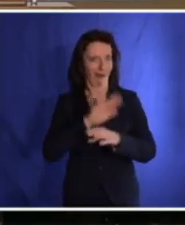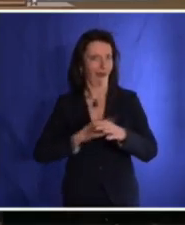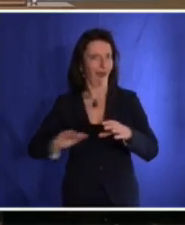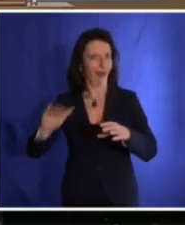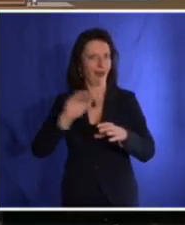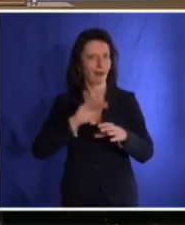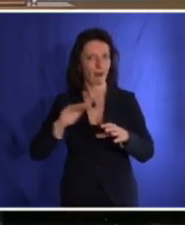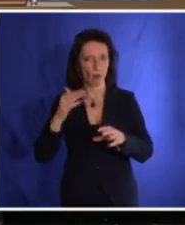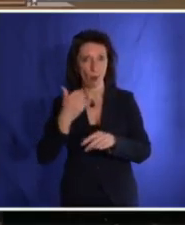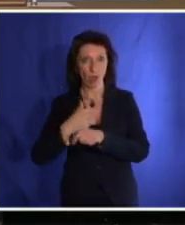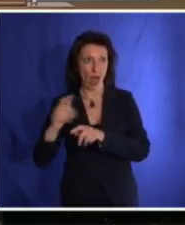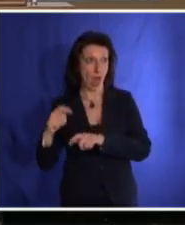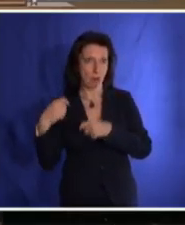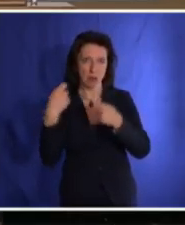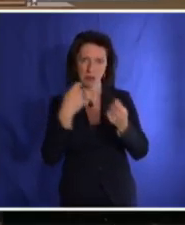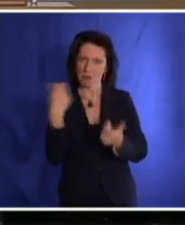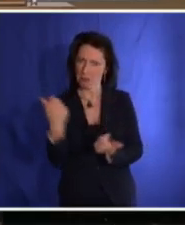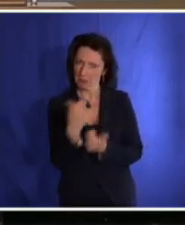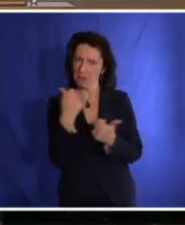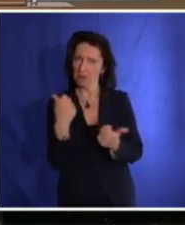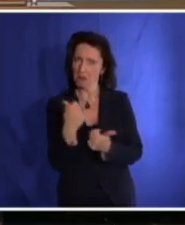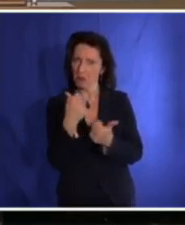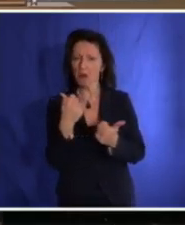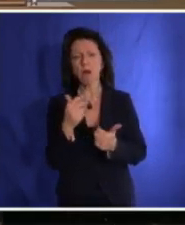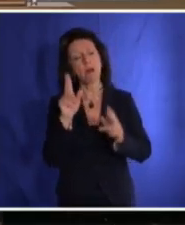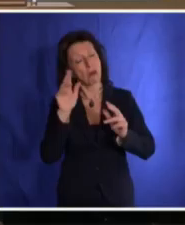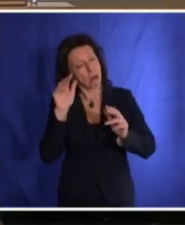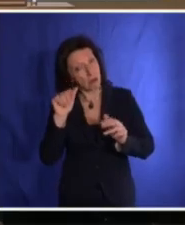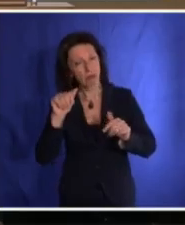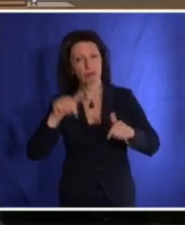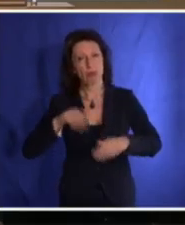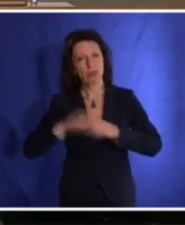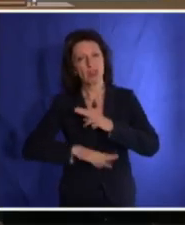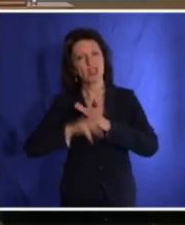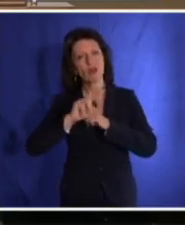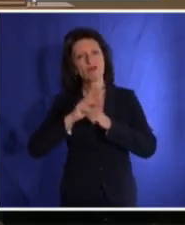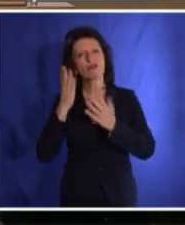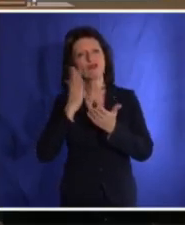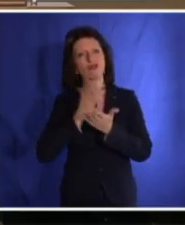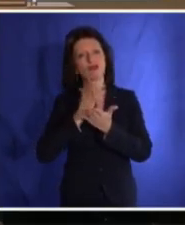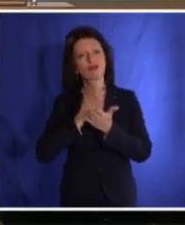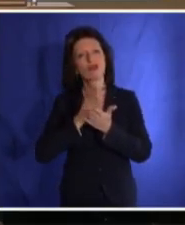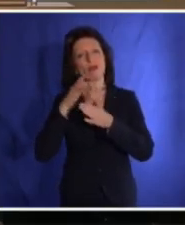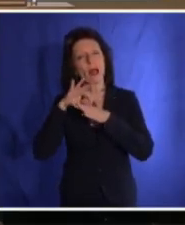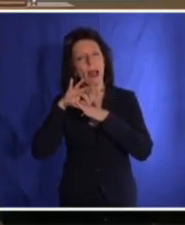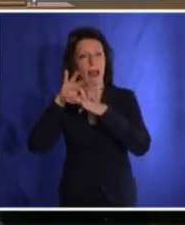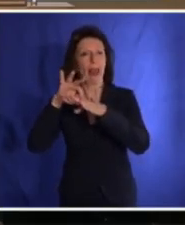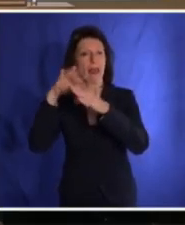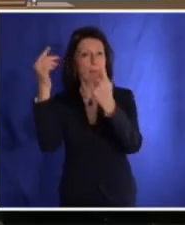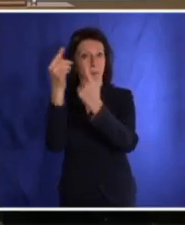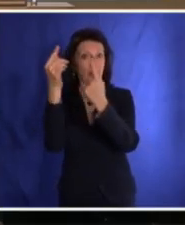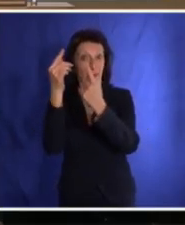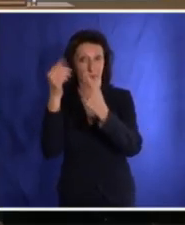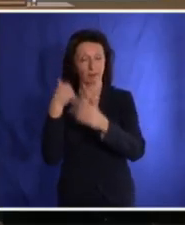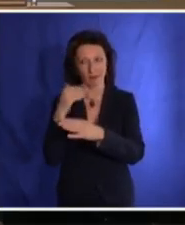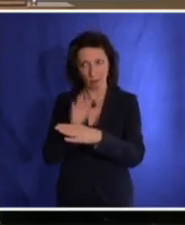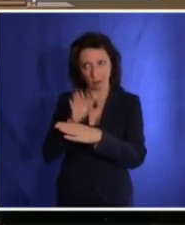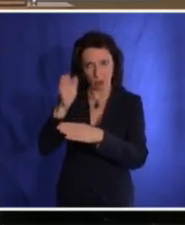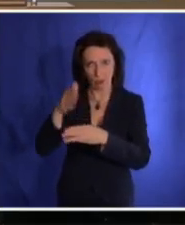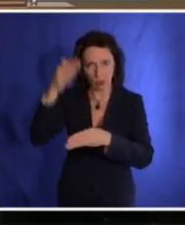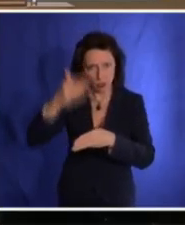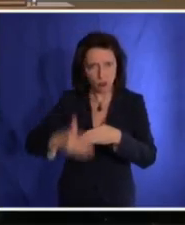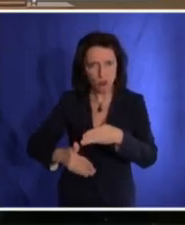und ein Leitbetrieb bei uns in Niederösterreich. Und am Ende des Besuches kam ein